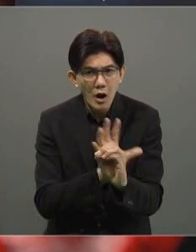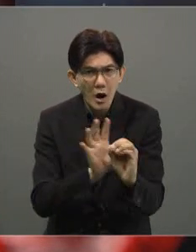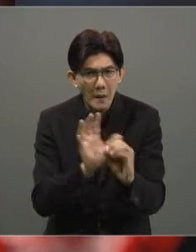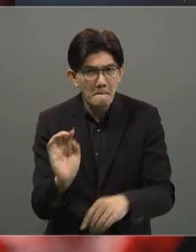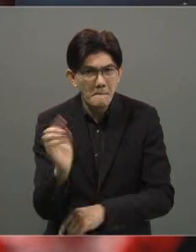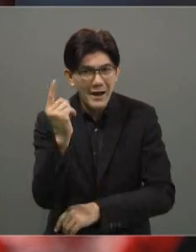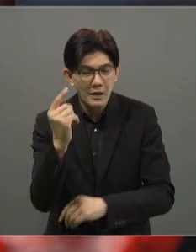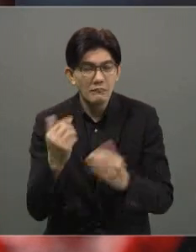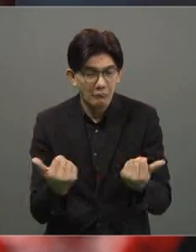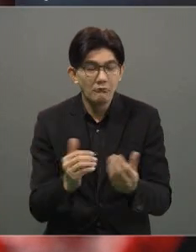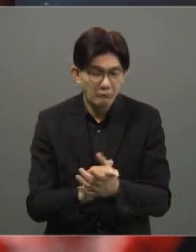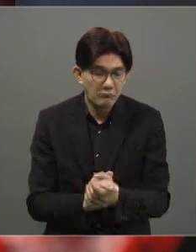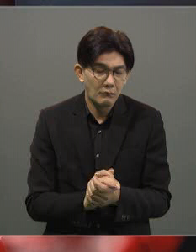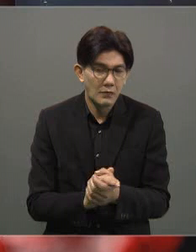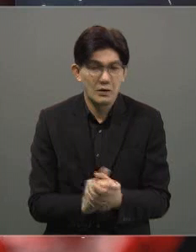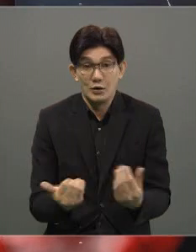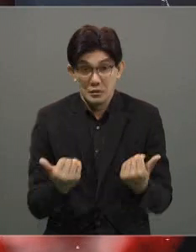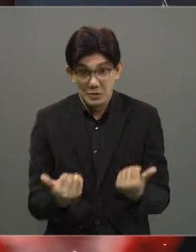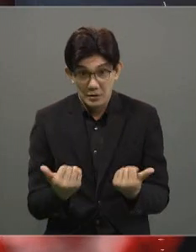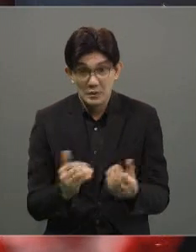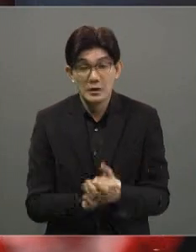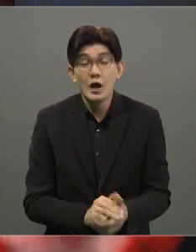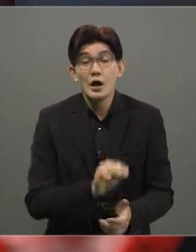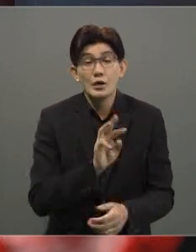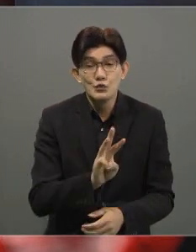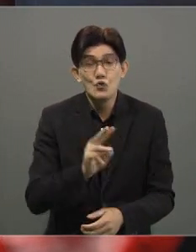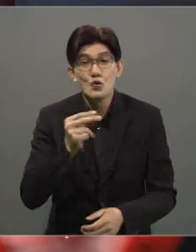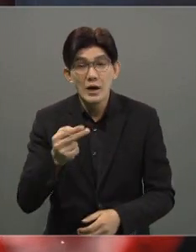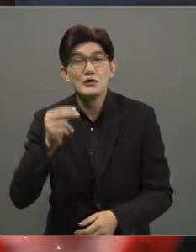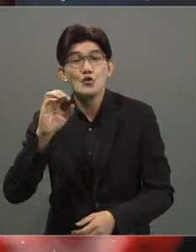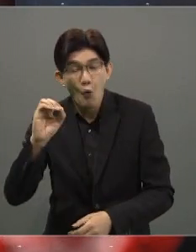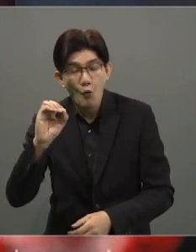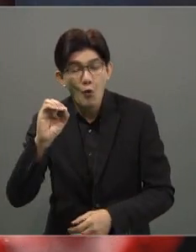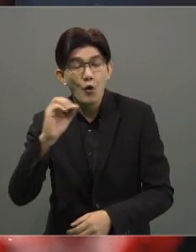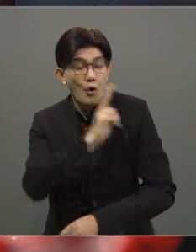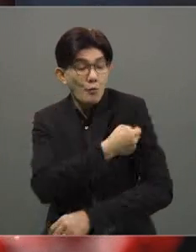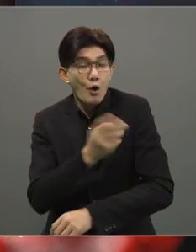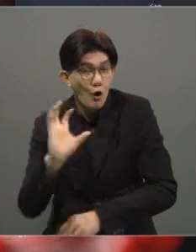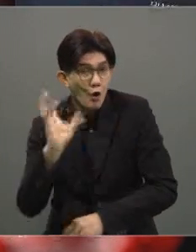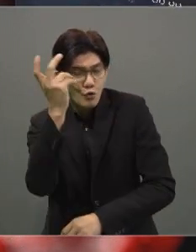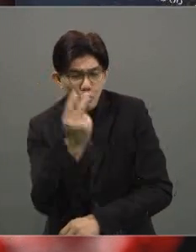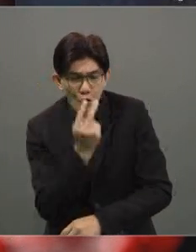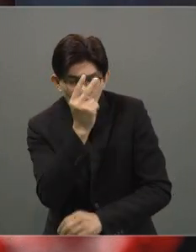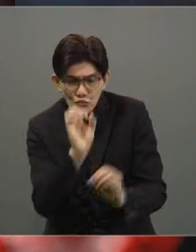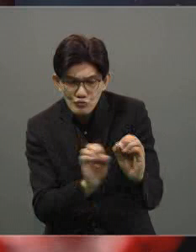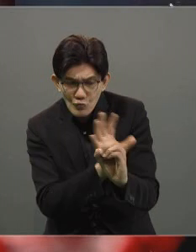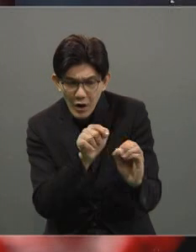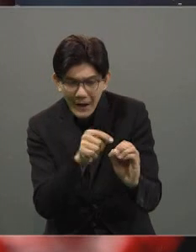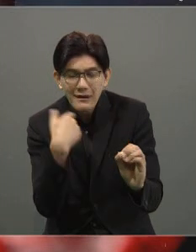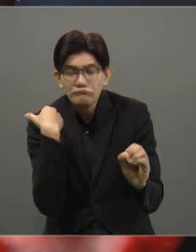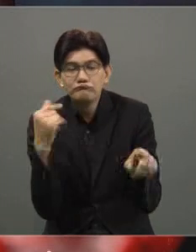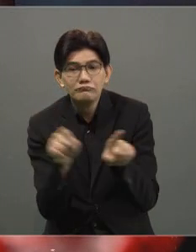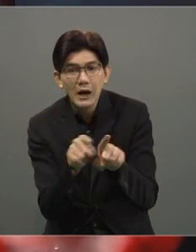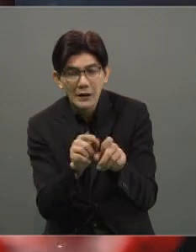หรือว่า covid-19เนี่ยนะฮะปัจจุบันทาง Whoเนี่ยยังให้ความสำคัญกับการติดตามสายพันธุ์ของโิอนก็คือตัวลูกๆของ